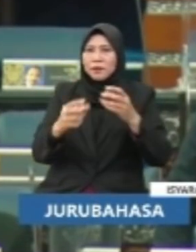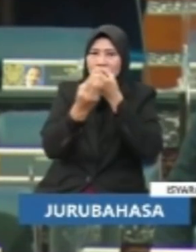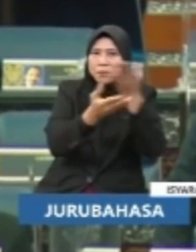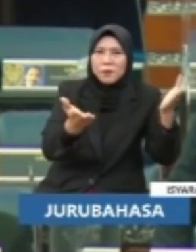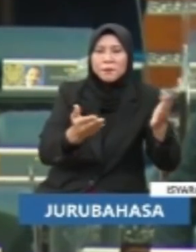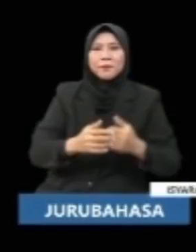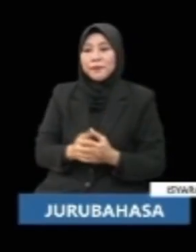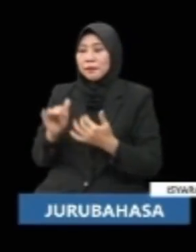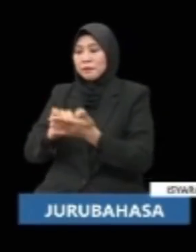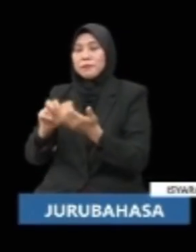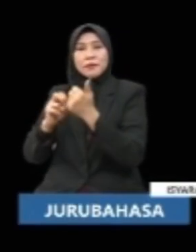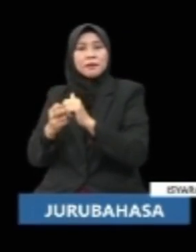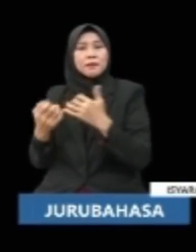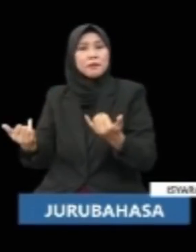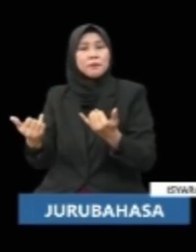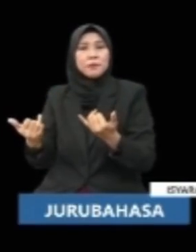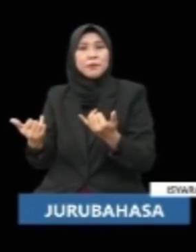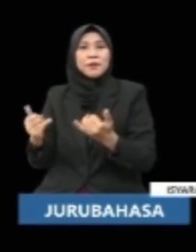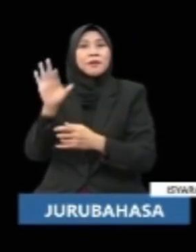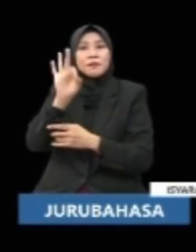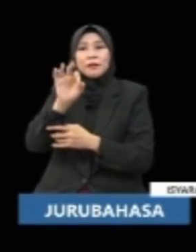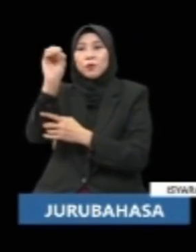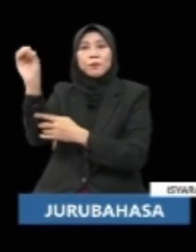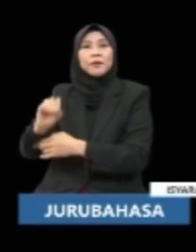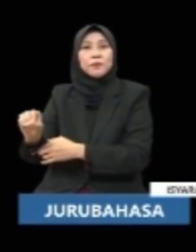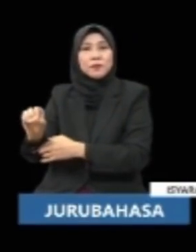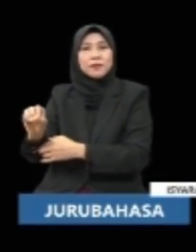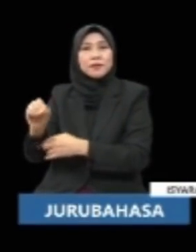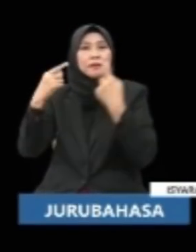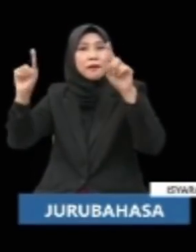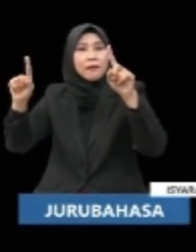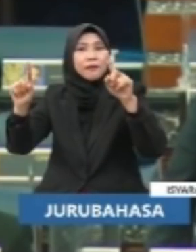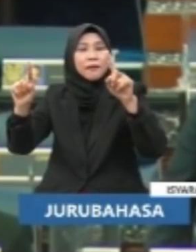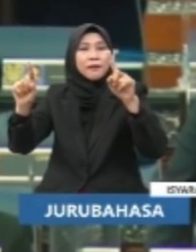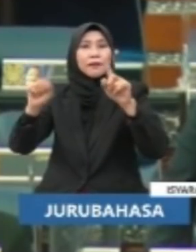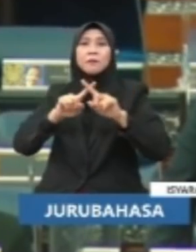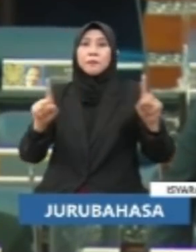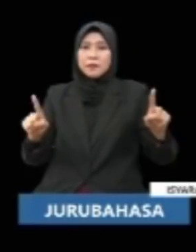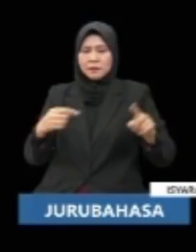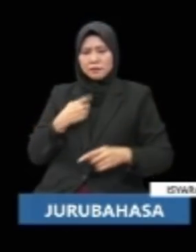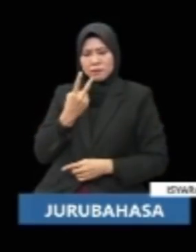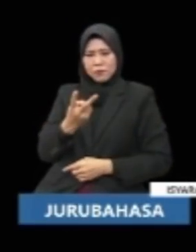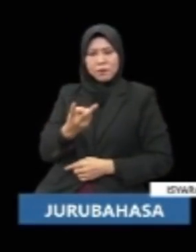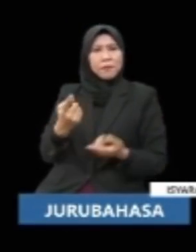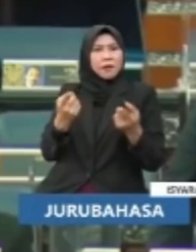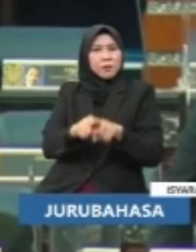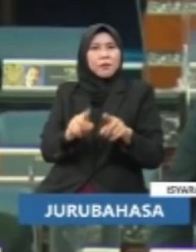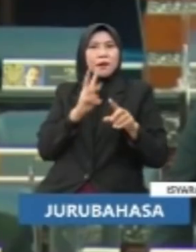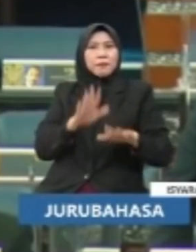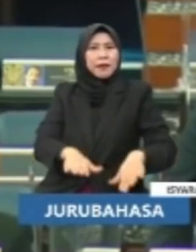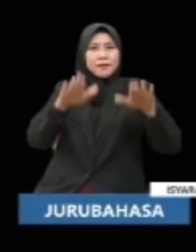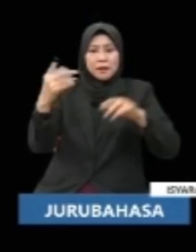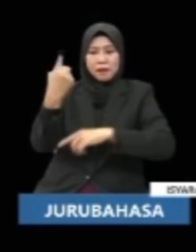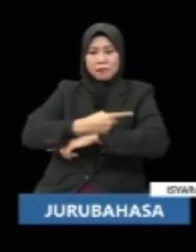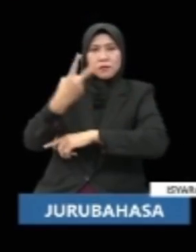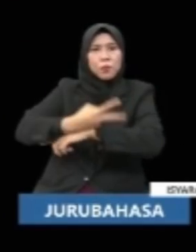Oke jadi masalah dapat maling 9 90 ratus kejayaan tetapi kita lihat bila berlaku banyak